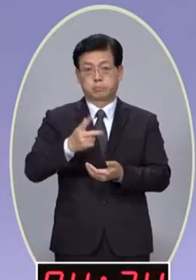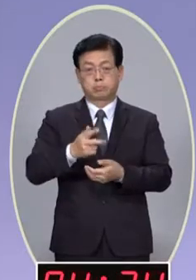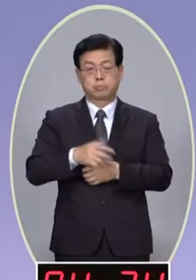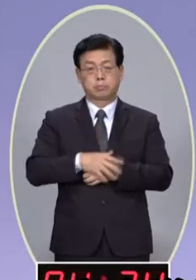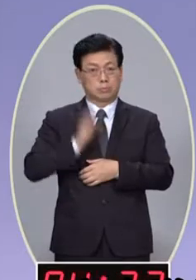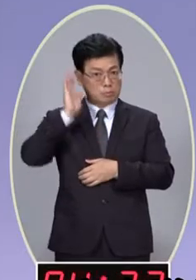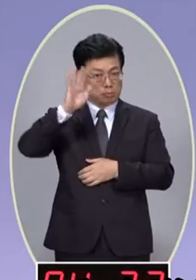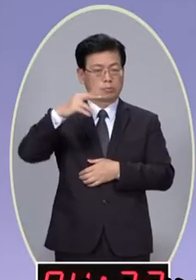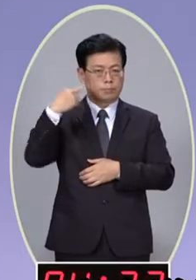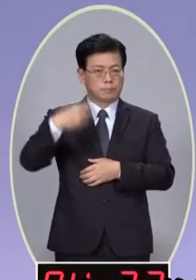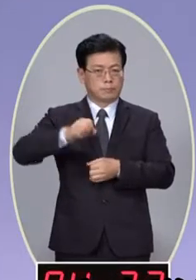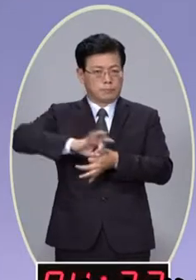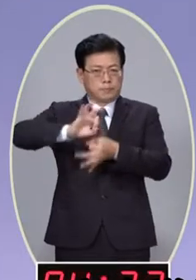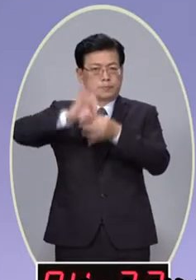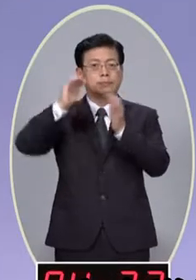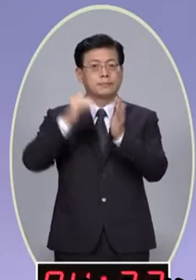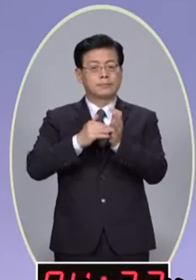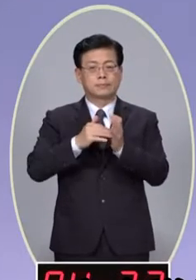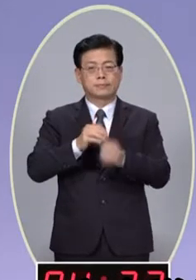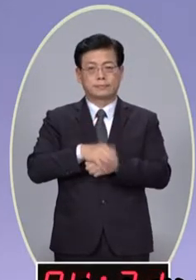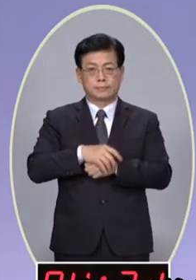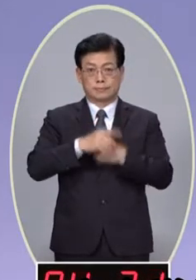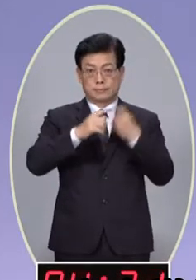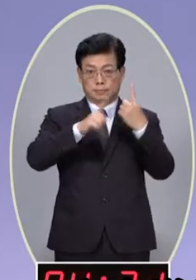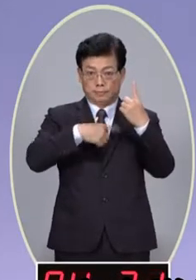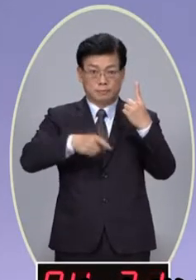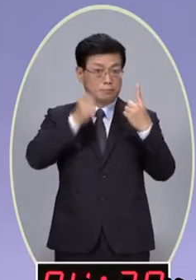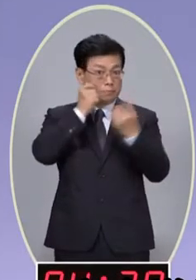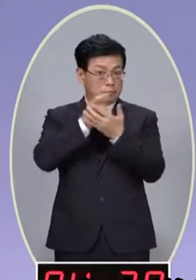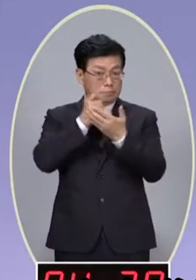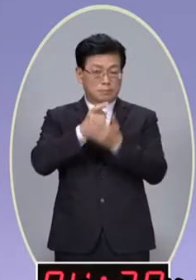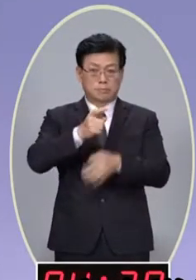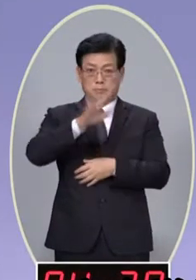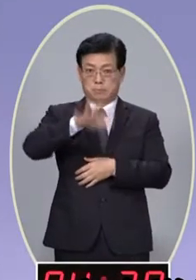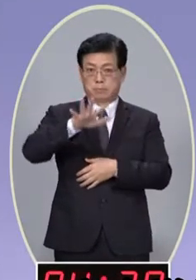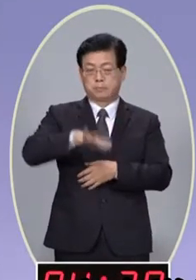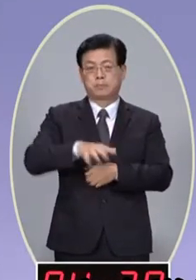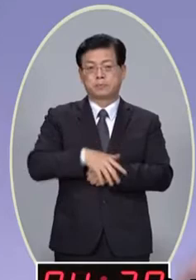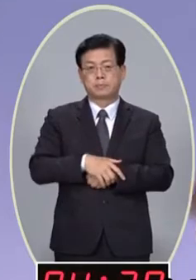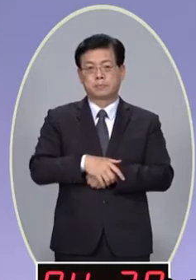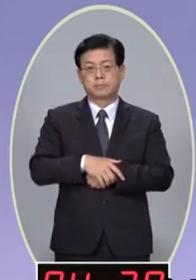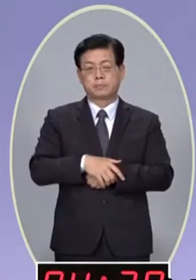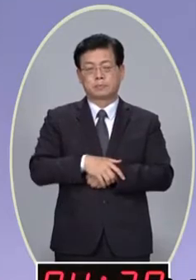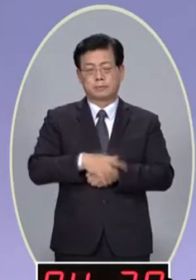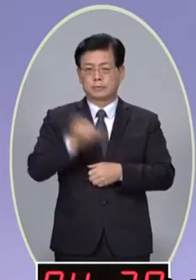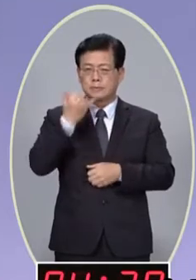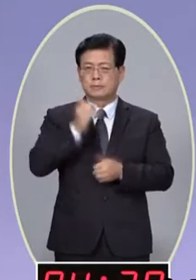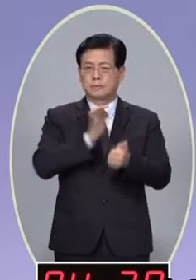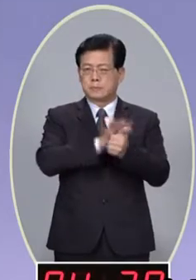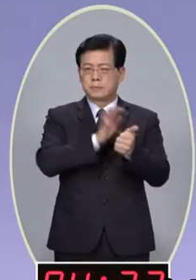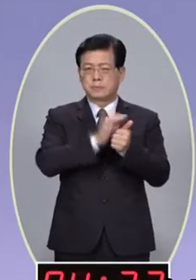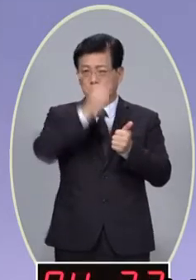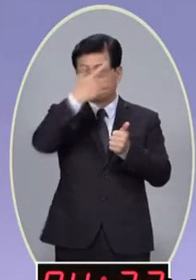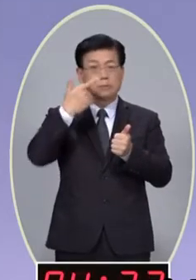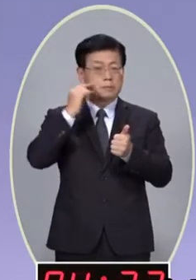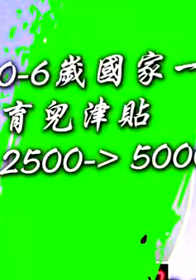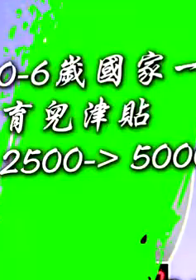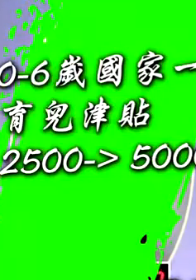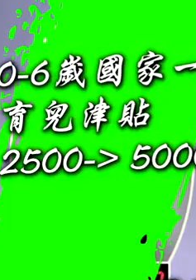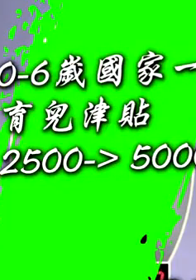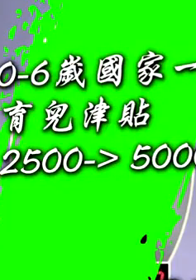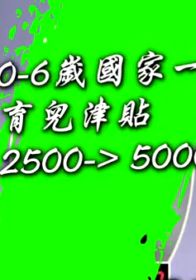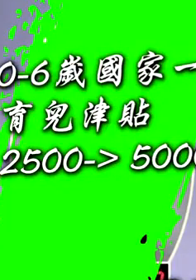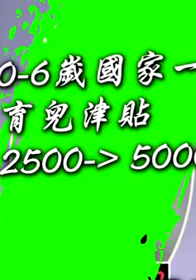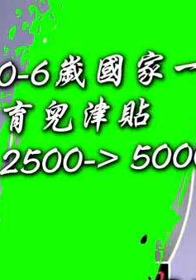未来的话呢，它要增加到每人每月5000块钱，来降低年轻夫妇的负担。